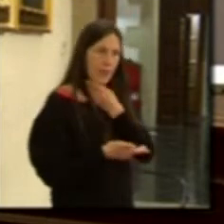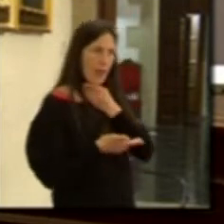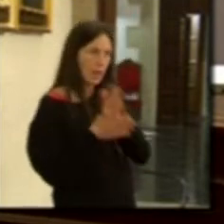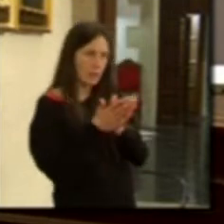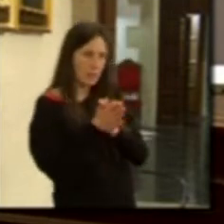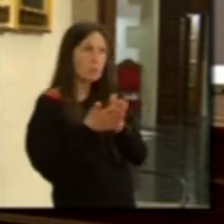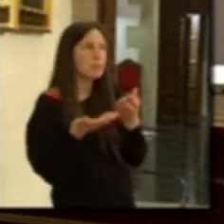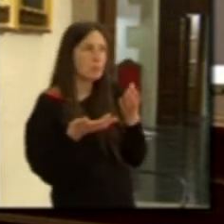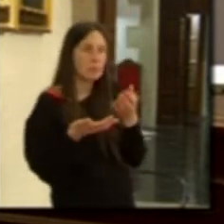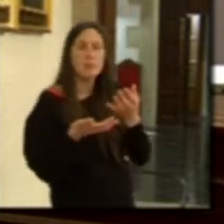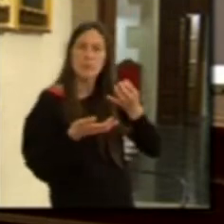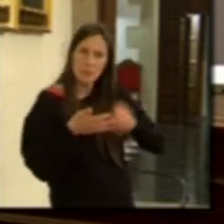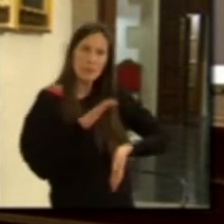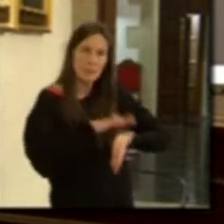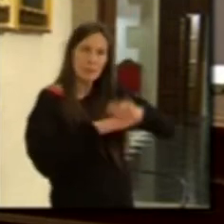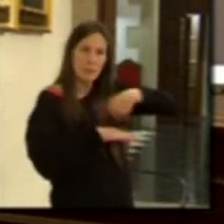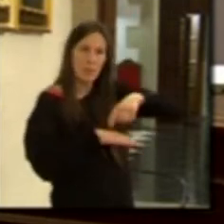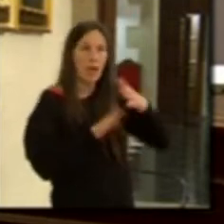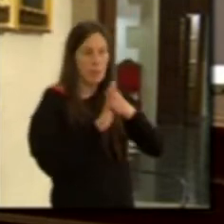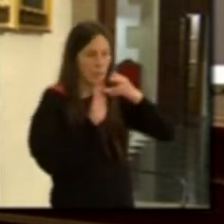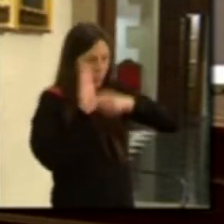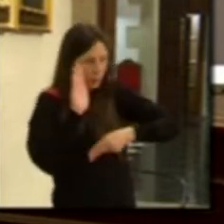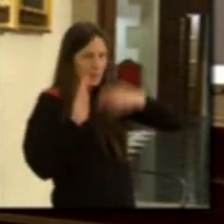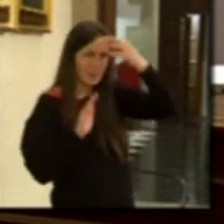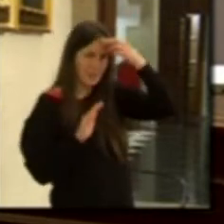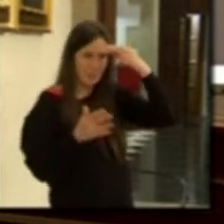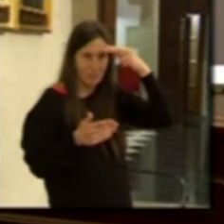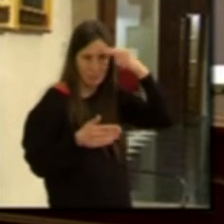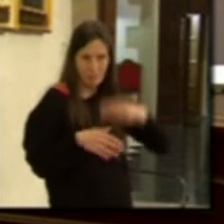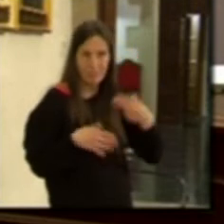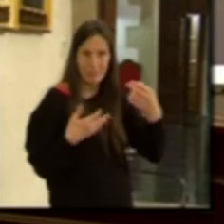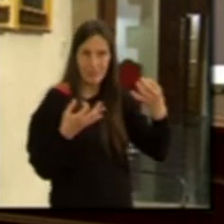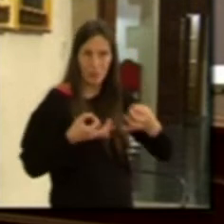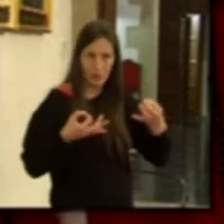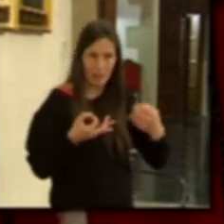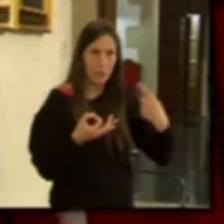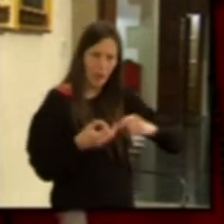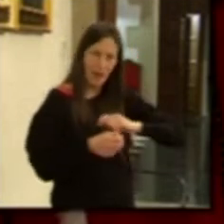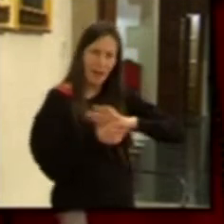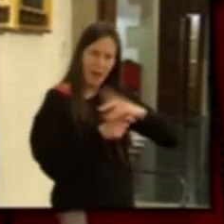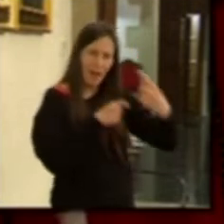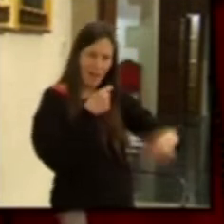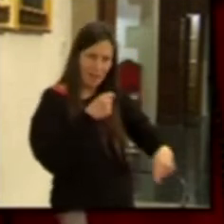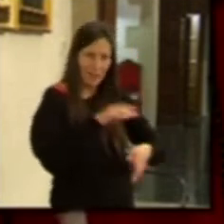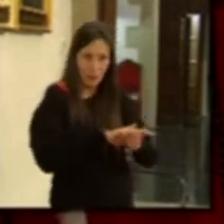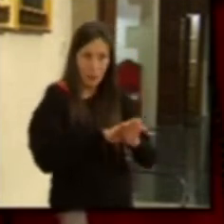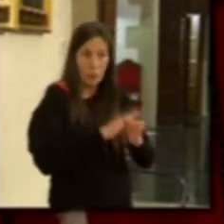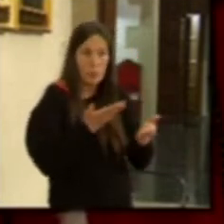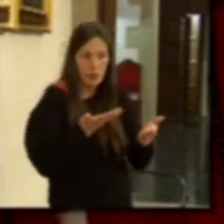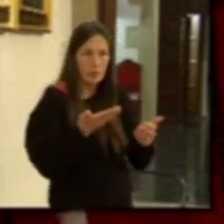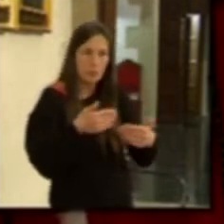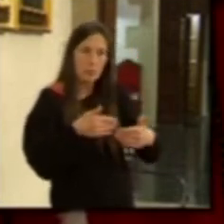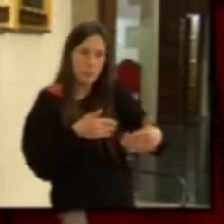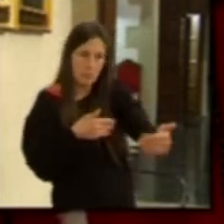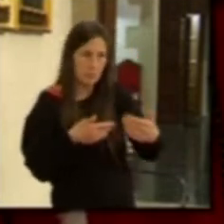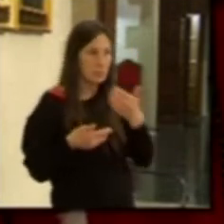agafar amb seguretat, perquè la pandèmia, ho dèiem i ho sabeu millor que jo, està aquí, però ens ha de permetre que d'aquí uns